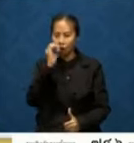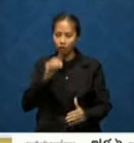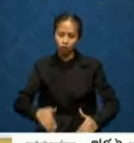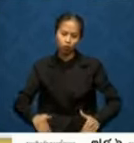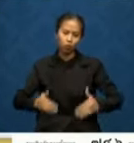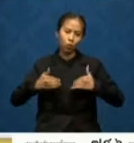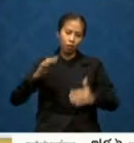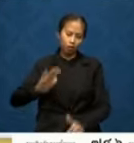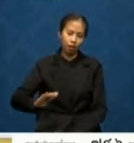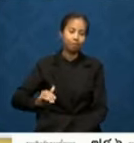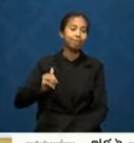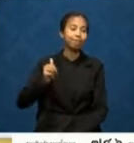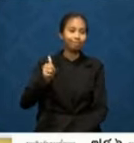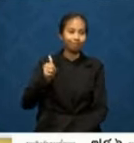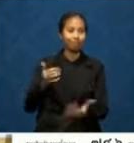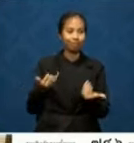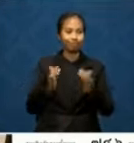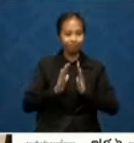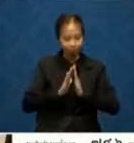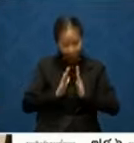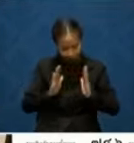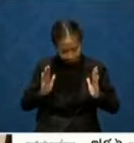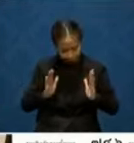ความเป็นอยู่ที่ดีขึ้นด้วยครับขอบคุณครับ